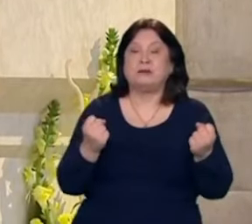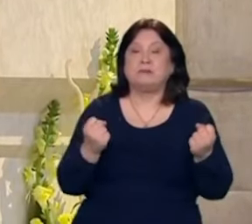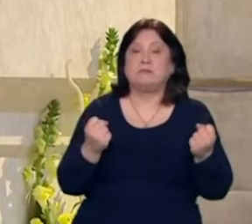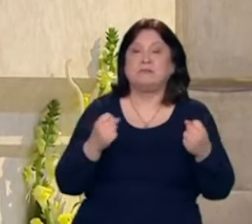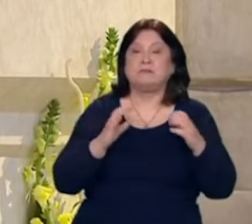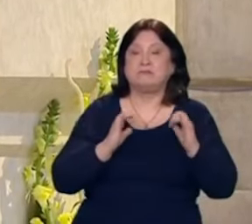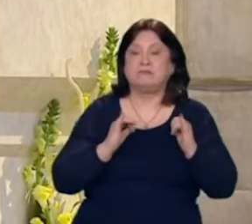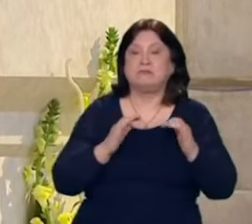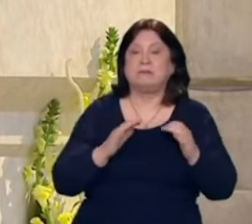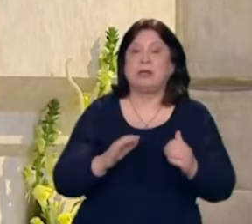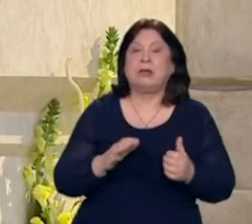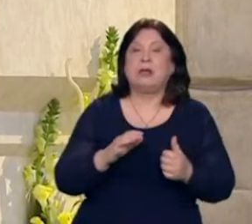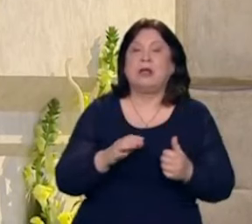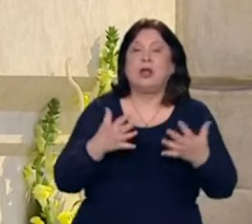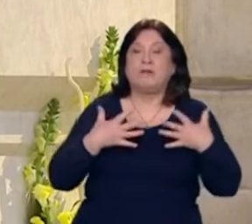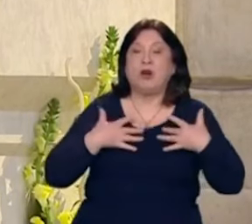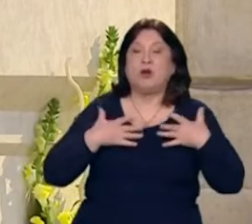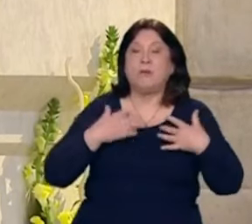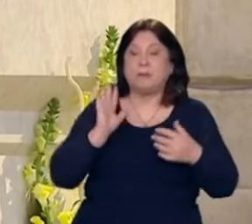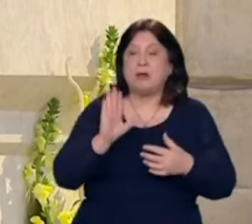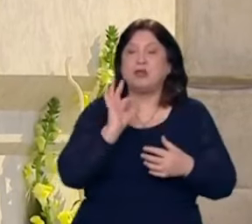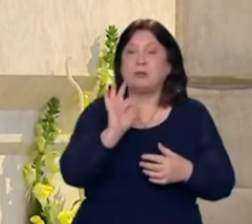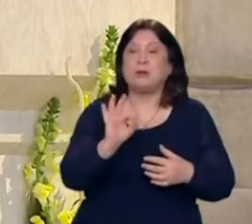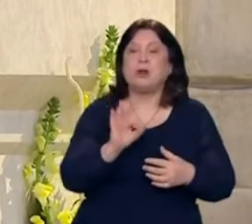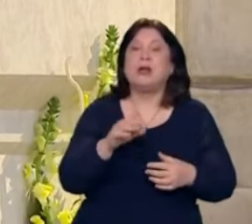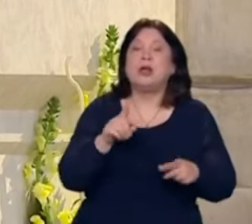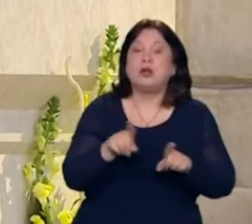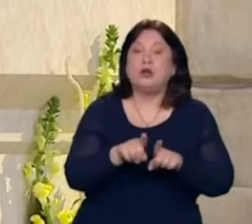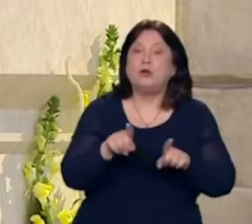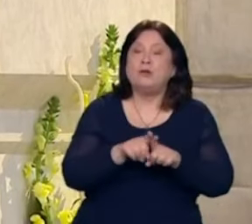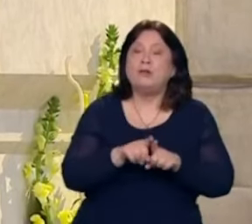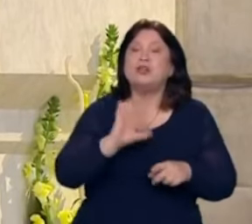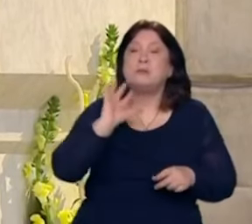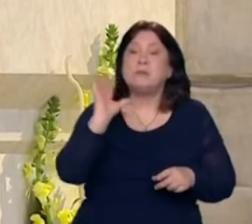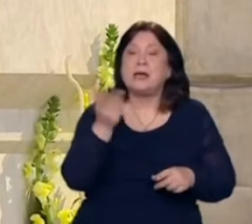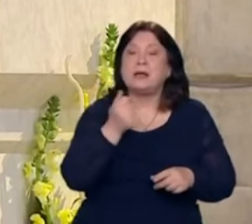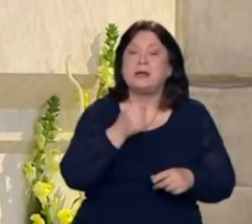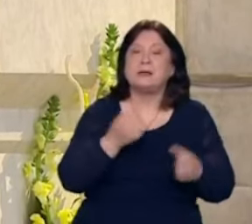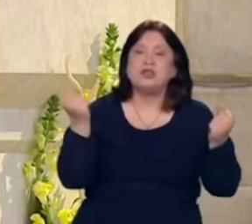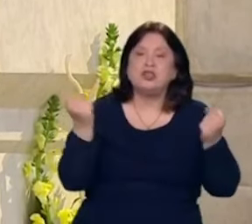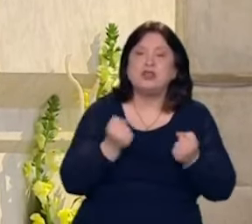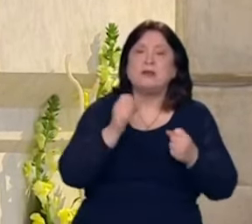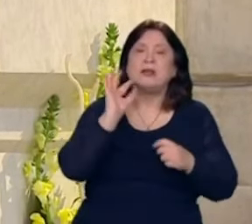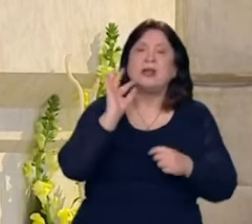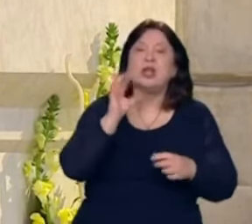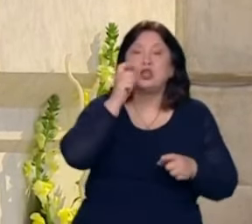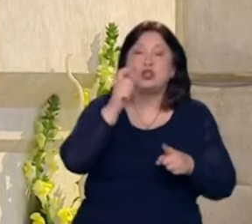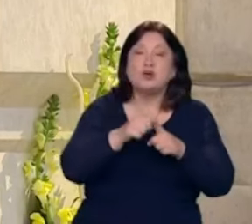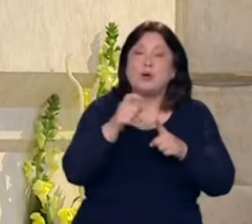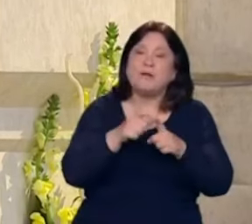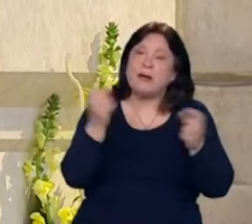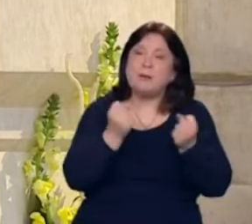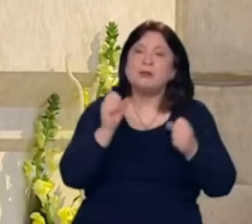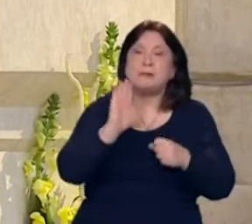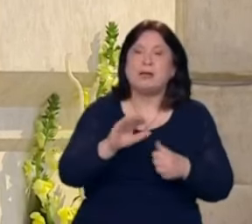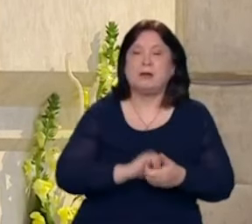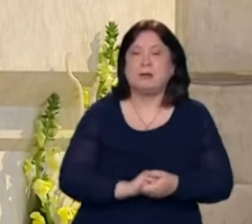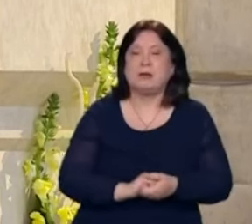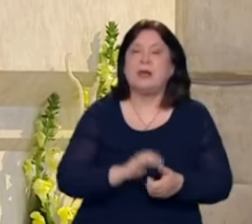ale także szczególnym pięknem i siłą swego słowa a potem